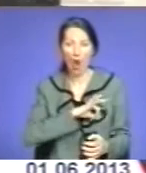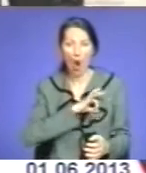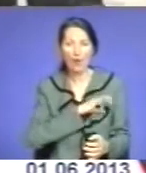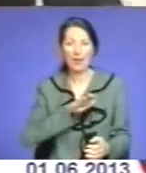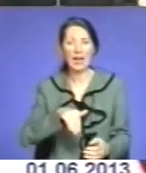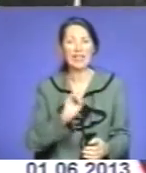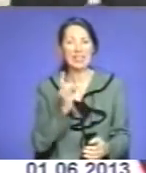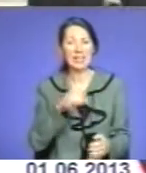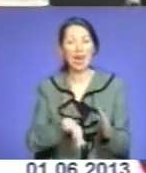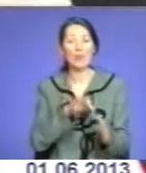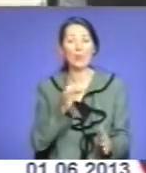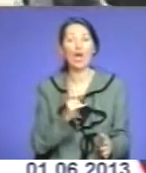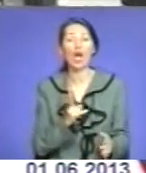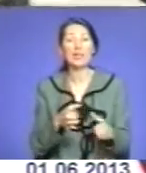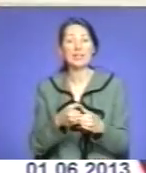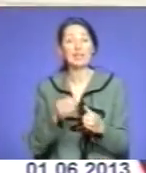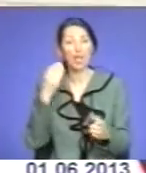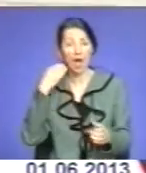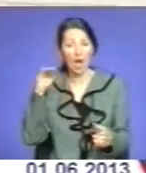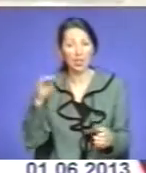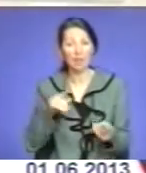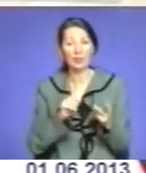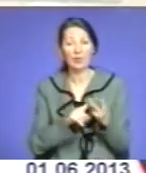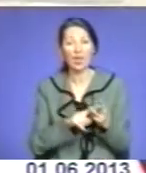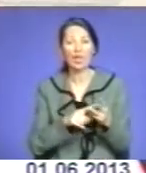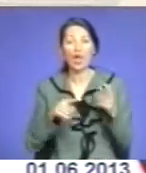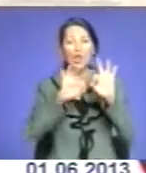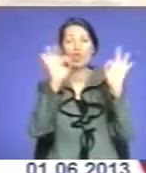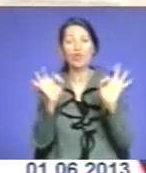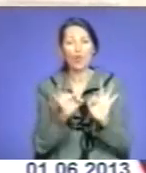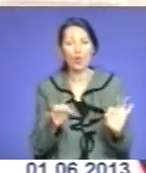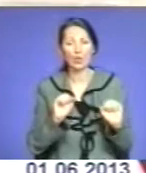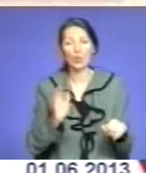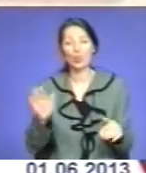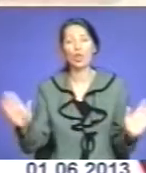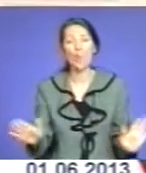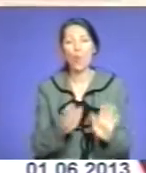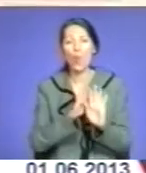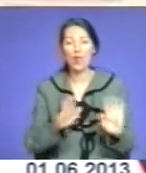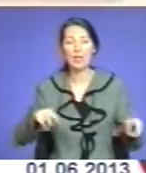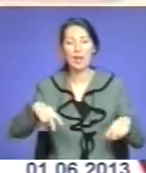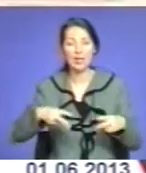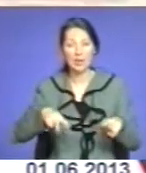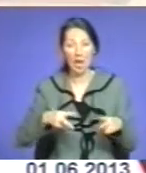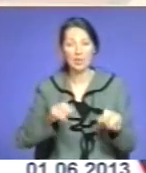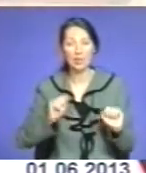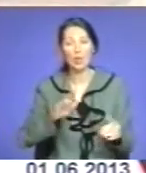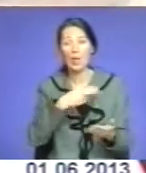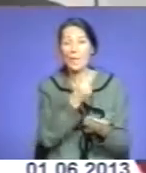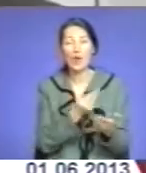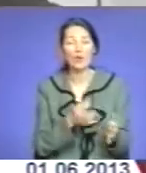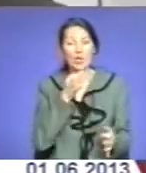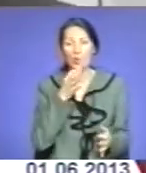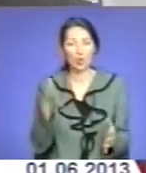собі, яку би секцію їй було краще. І третє – це якесь творче. Це може бути музика, це можуть бути танці, це може бути малювання,